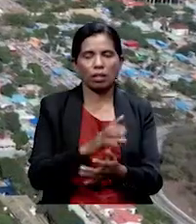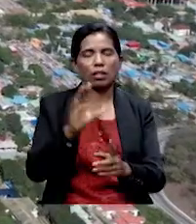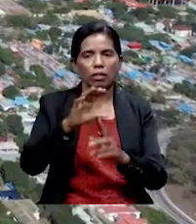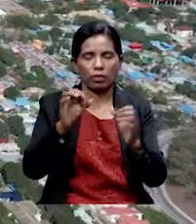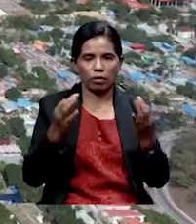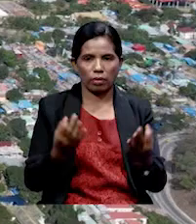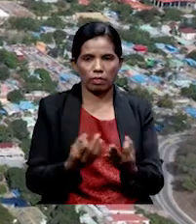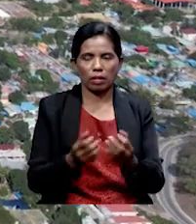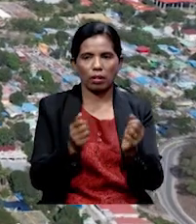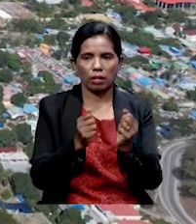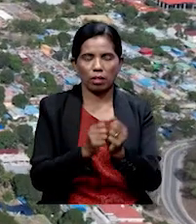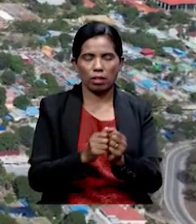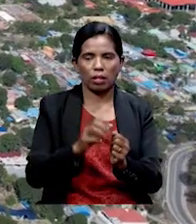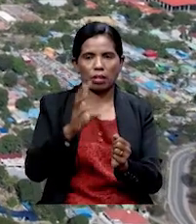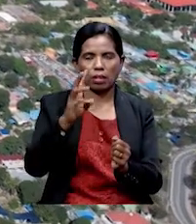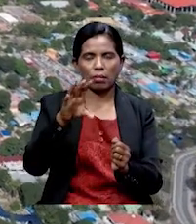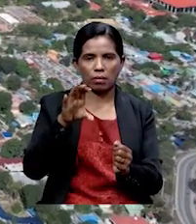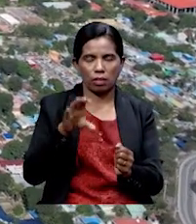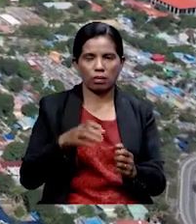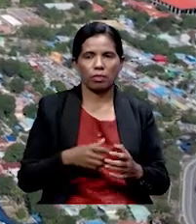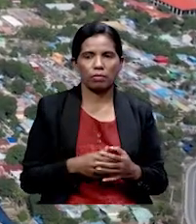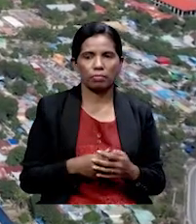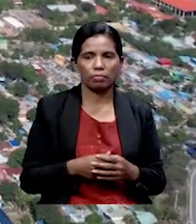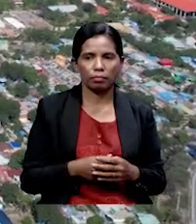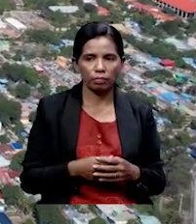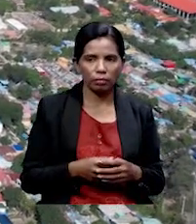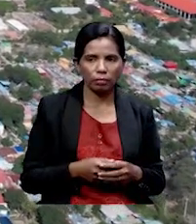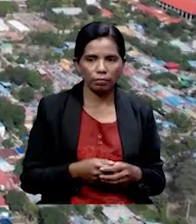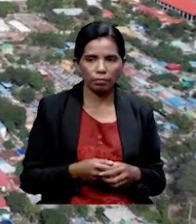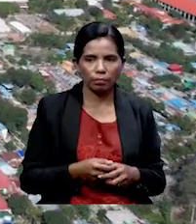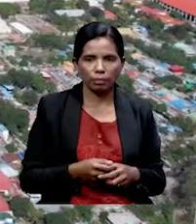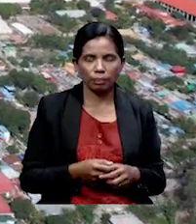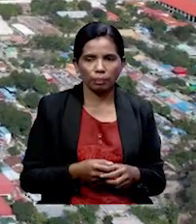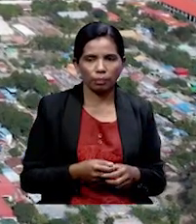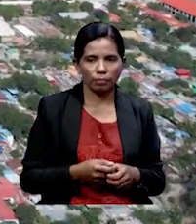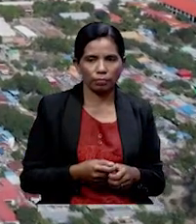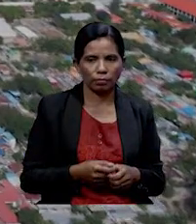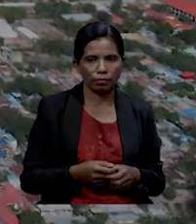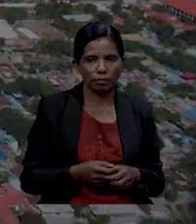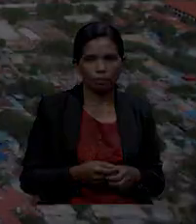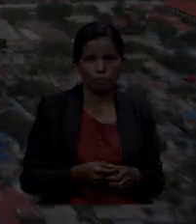familia hamutuk atus nen resen. Fátima Pereira, Antônio Correia, GMN.